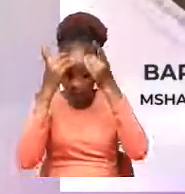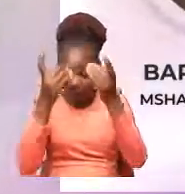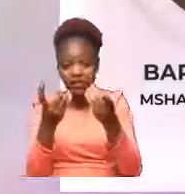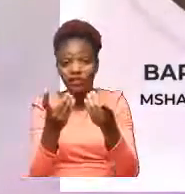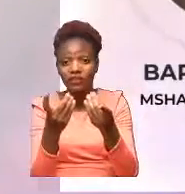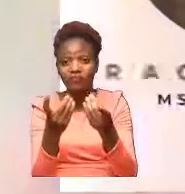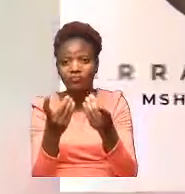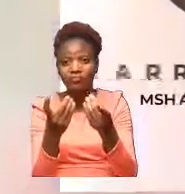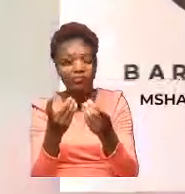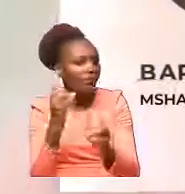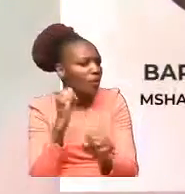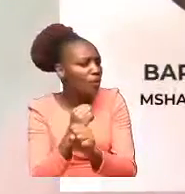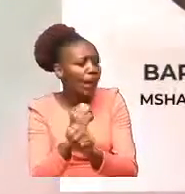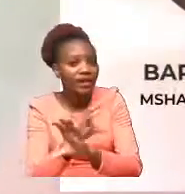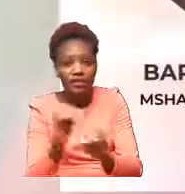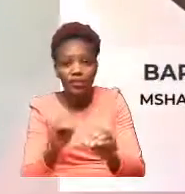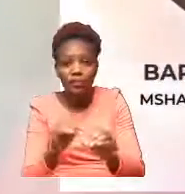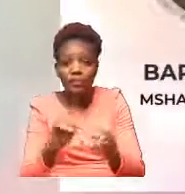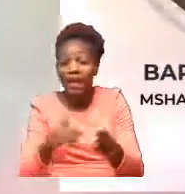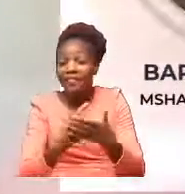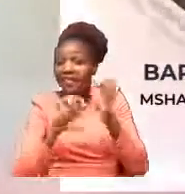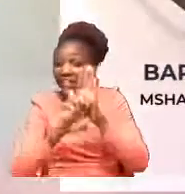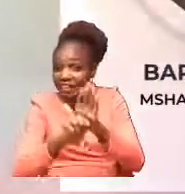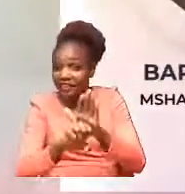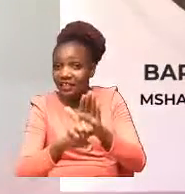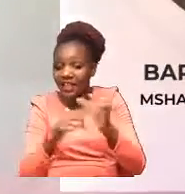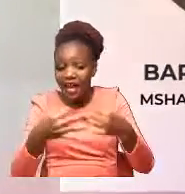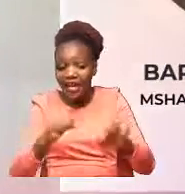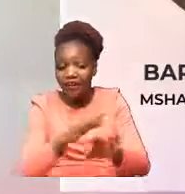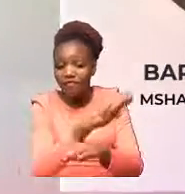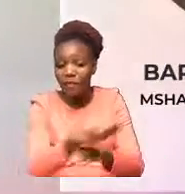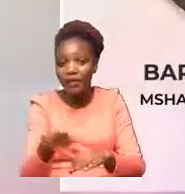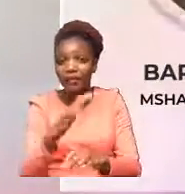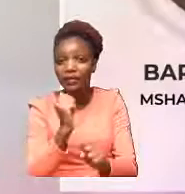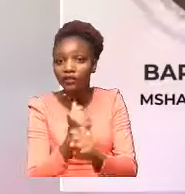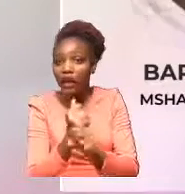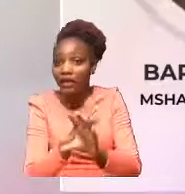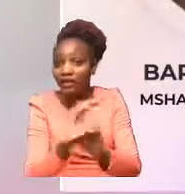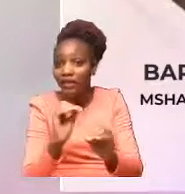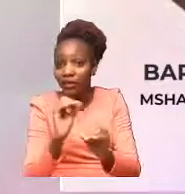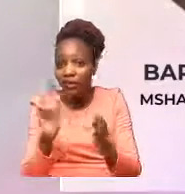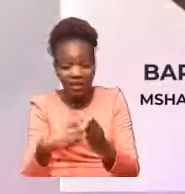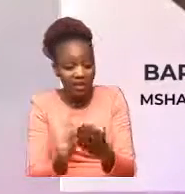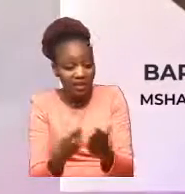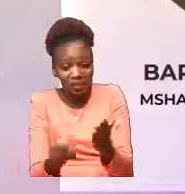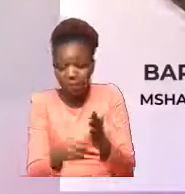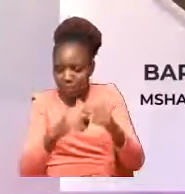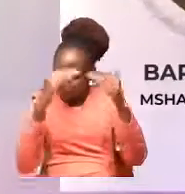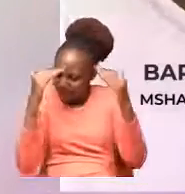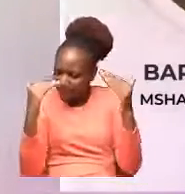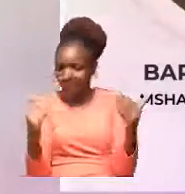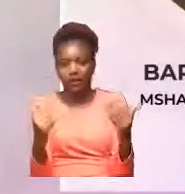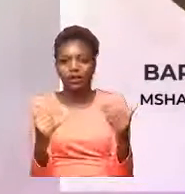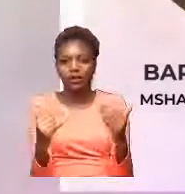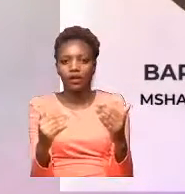sleep. If parliament goes to sleep and it appears to be sleeping, then you can have